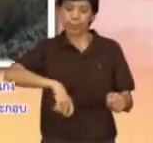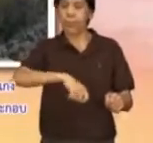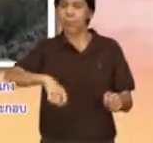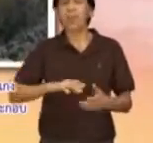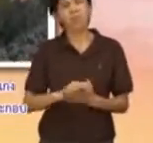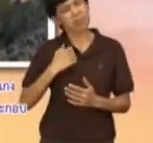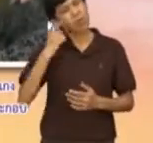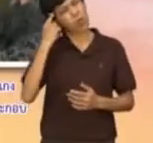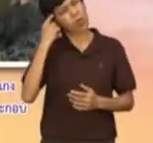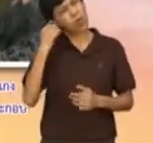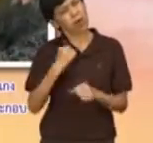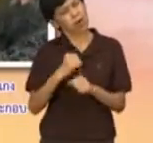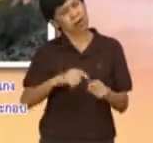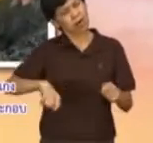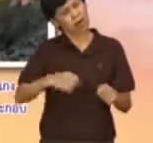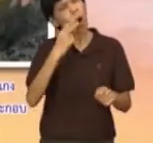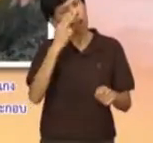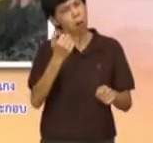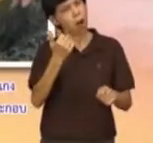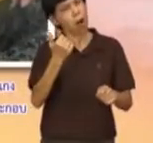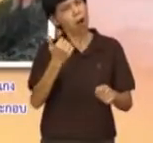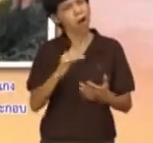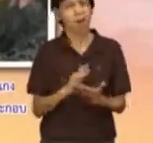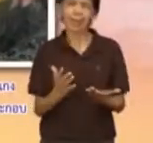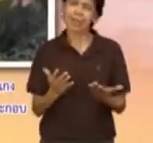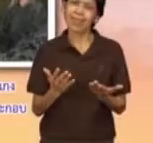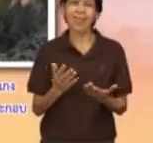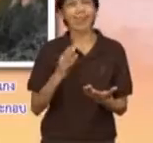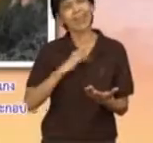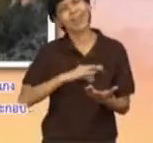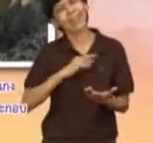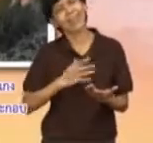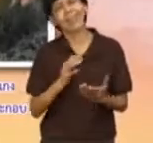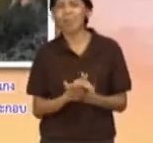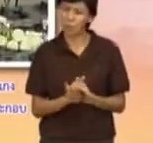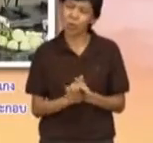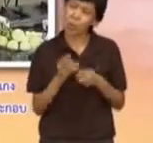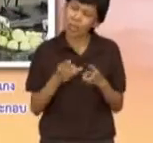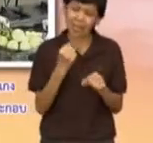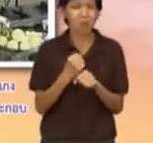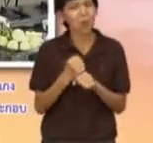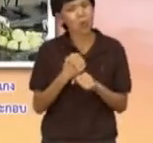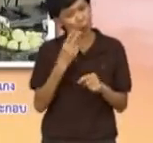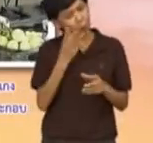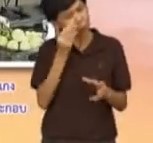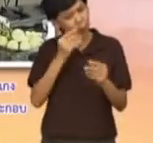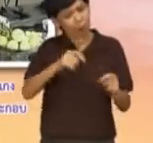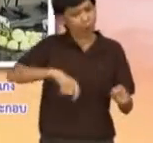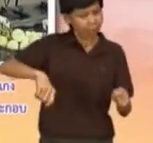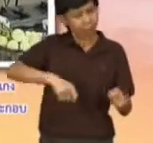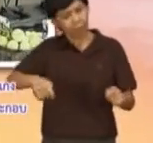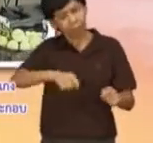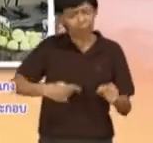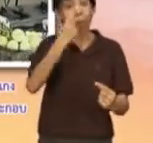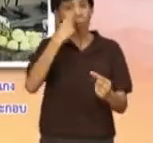จริงๆแค่คนนี่มันเป็นเรื่องที่ง่ายมากเลยนะแต่ว่า คนยังไงจะให้ นั่นน่ะสิ เพราะถ้าย้อนไปย้อนมามันกระเด็น